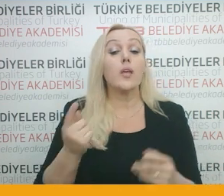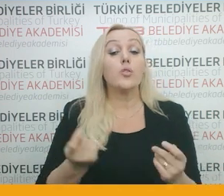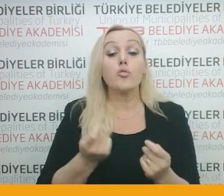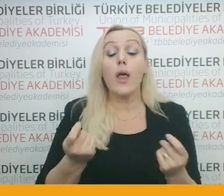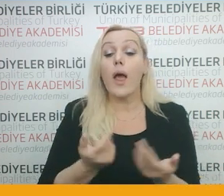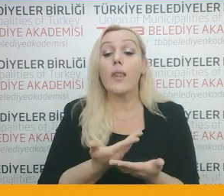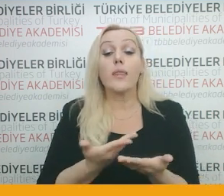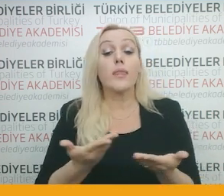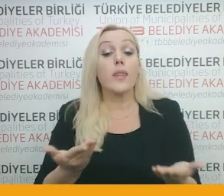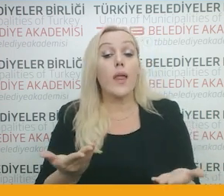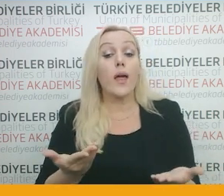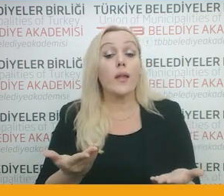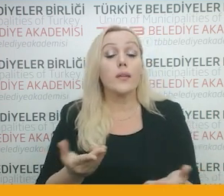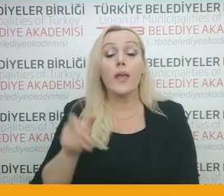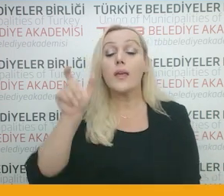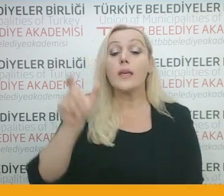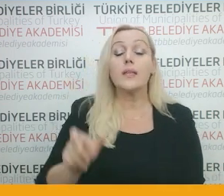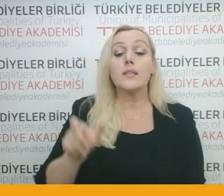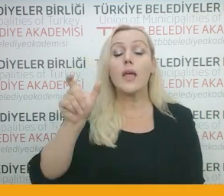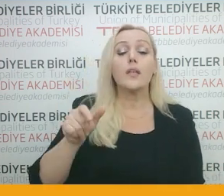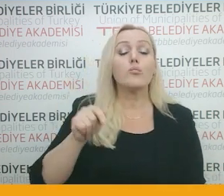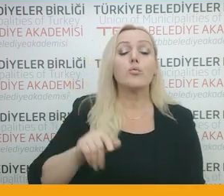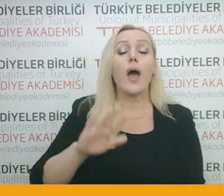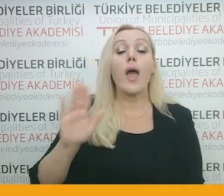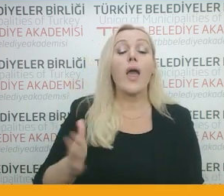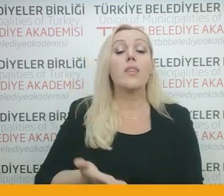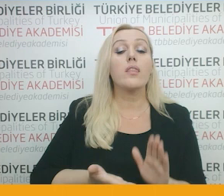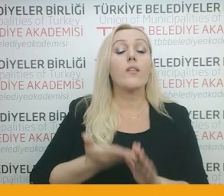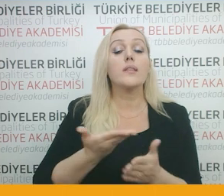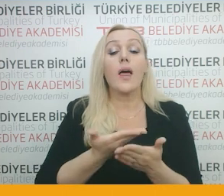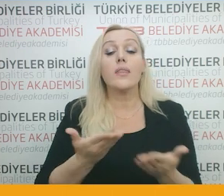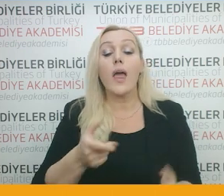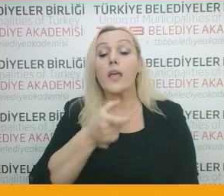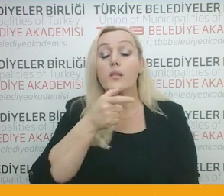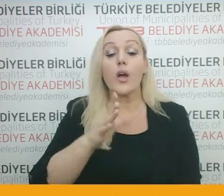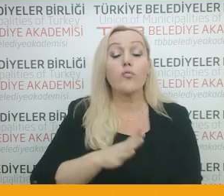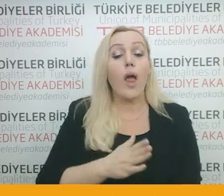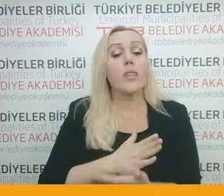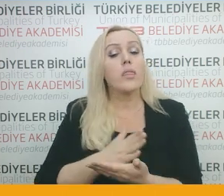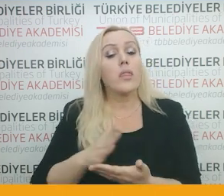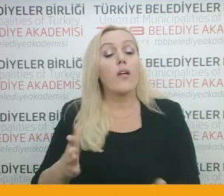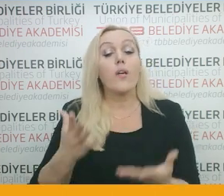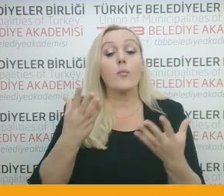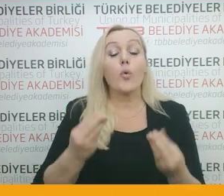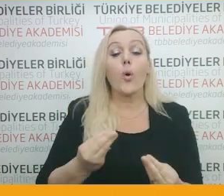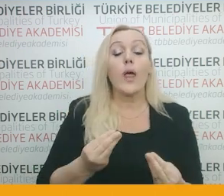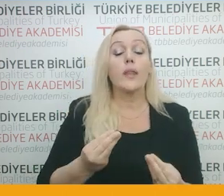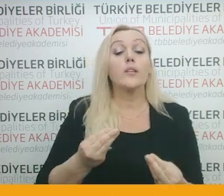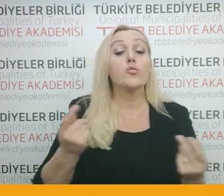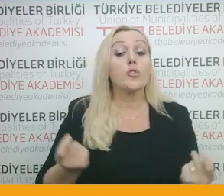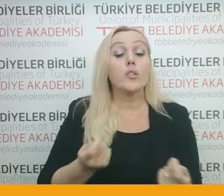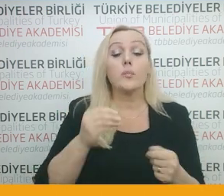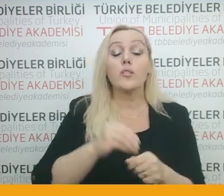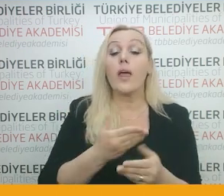işlemler nelerdir? İnsanların burada en çok neye ihtiyacı var? Kalıcı yatırımlar için nelere öncelik vermemiz gerekiyor?